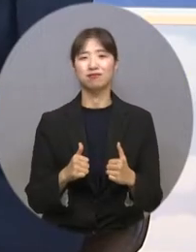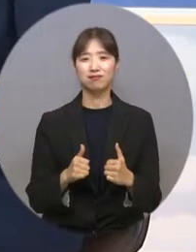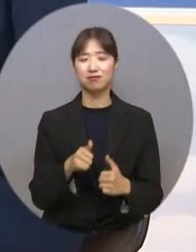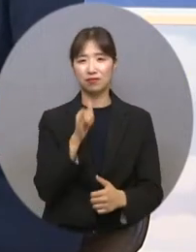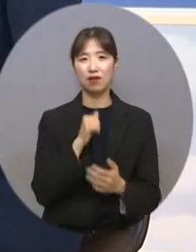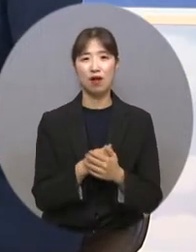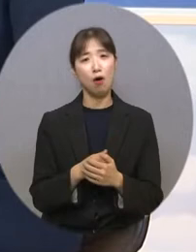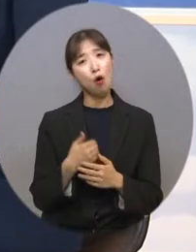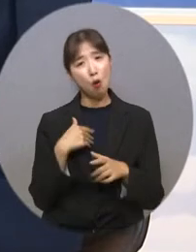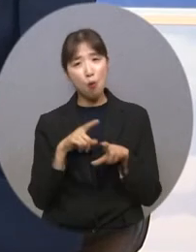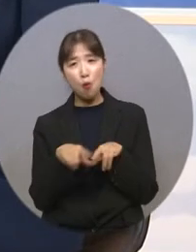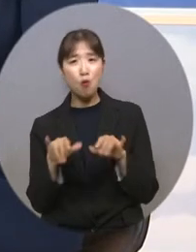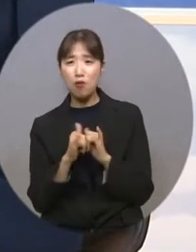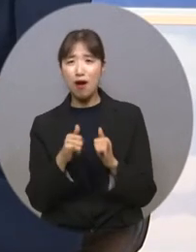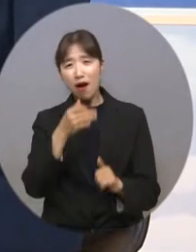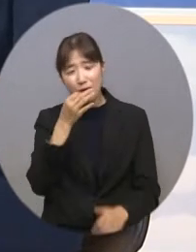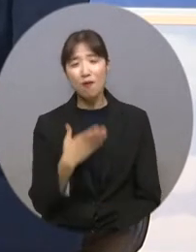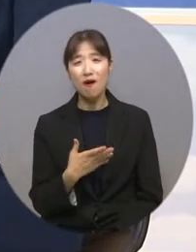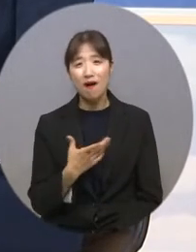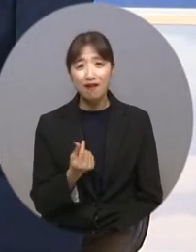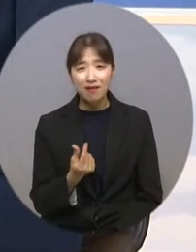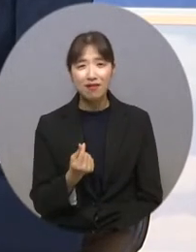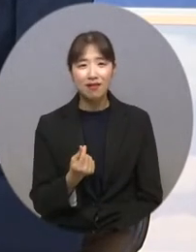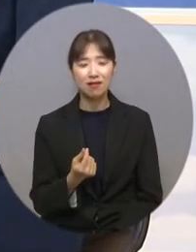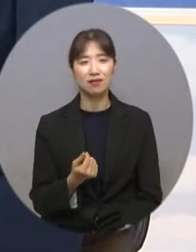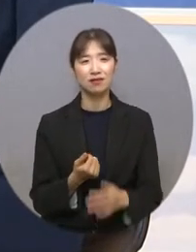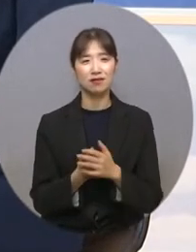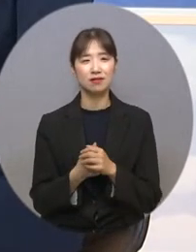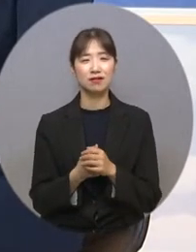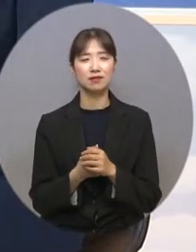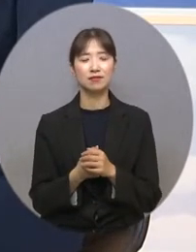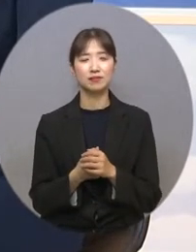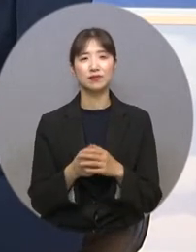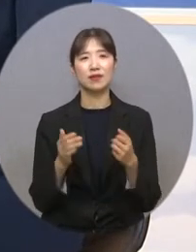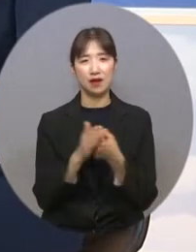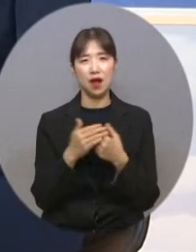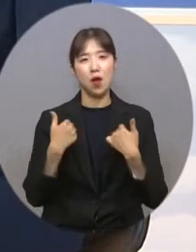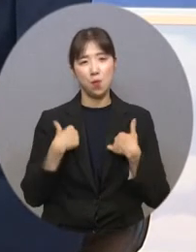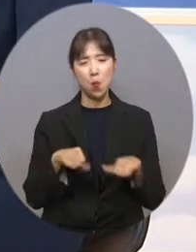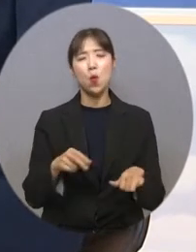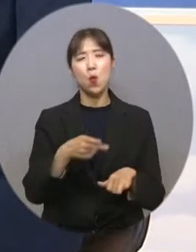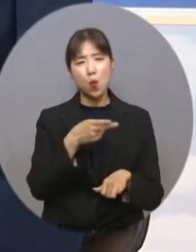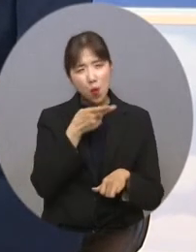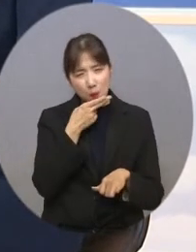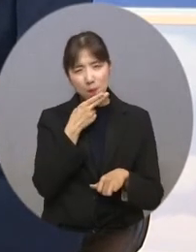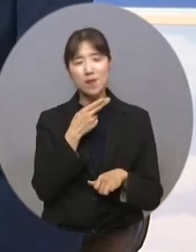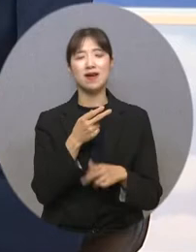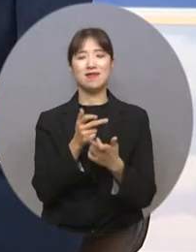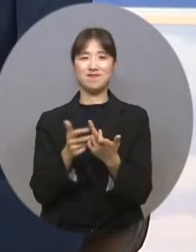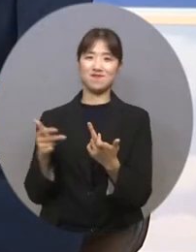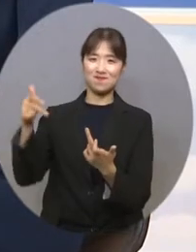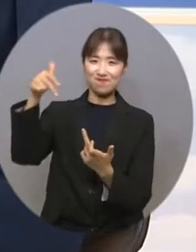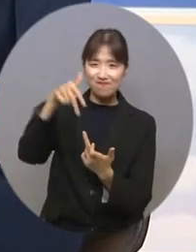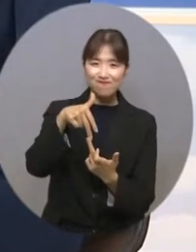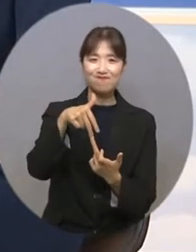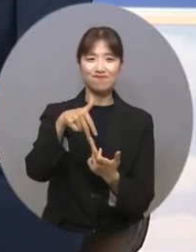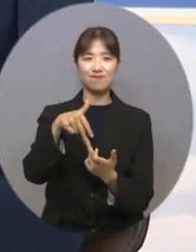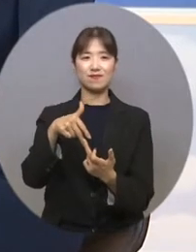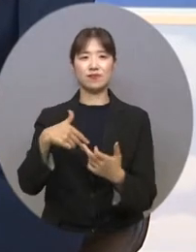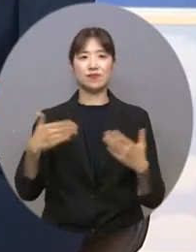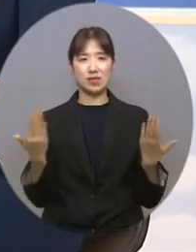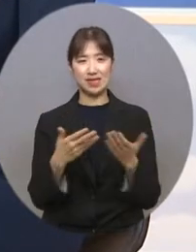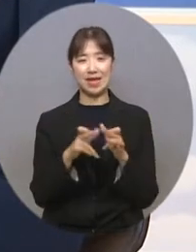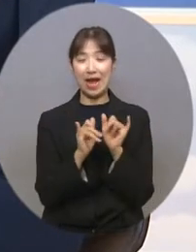그래서, 일반인들도 힘든데. 네. 그래서 포기하지 않고 정상에 올라 또